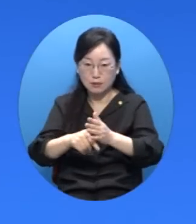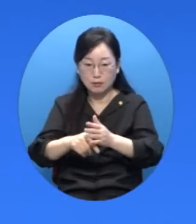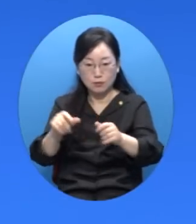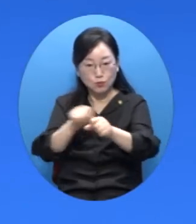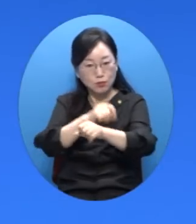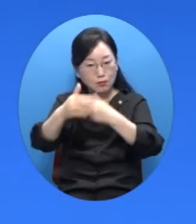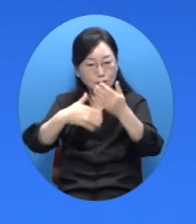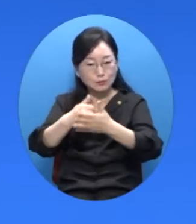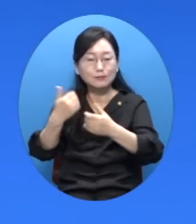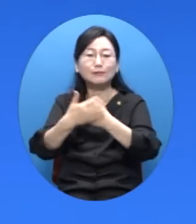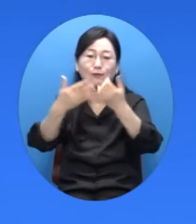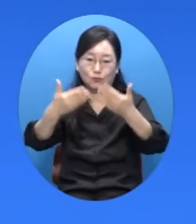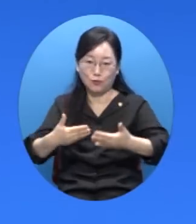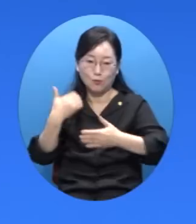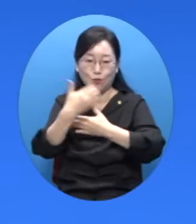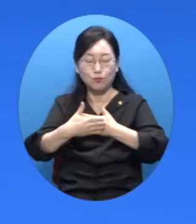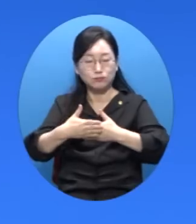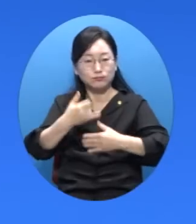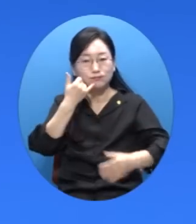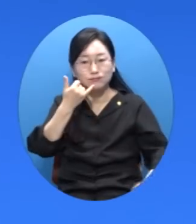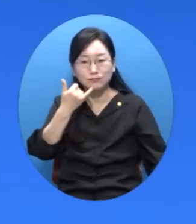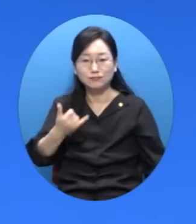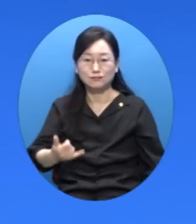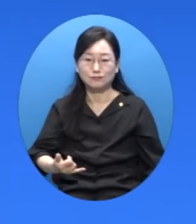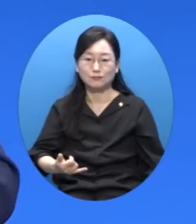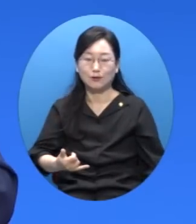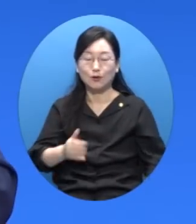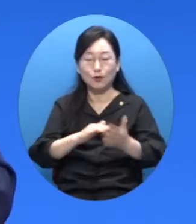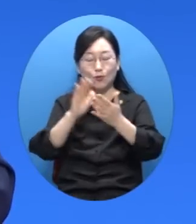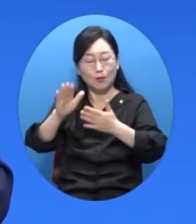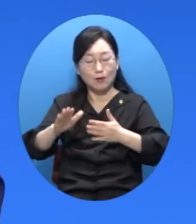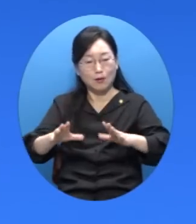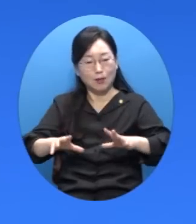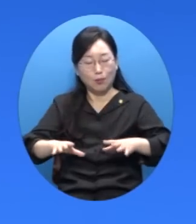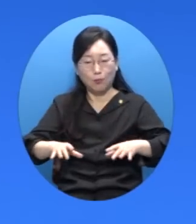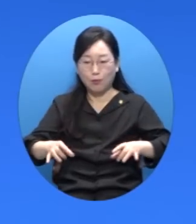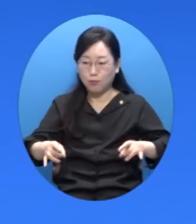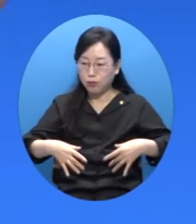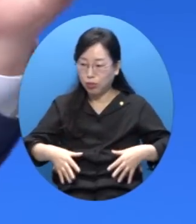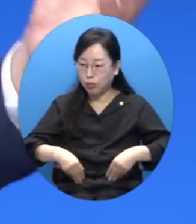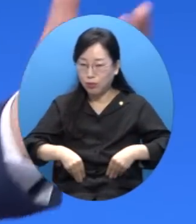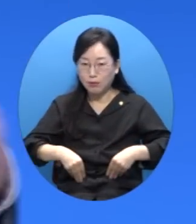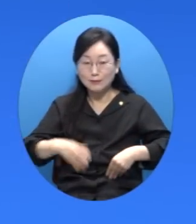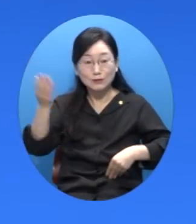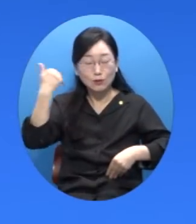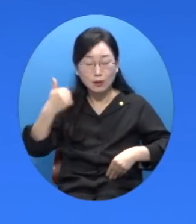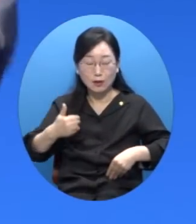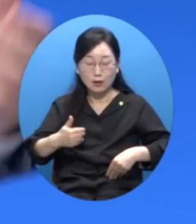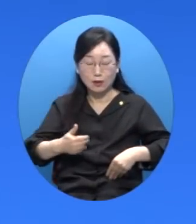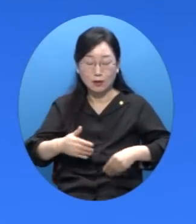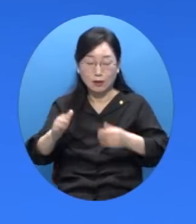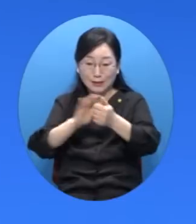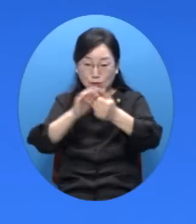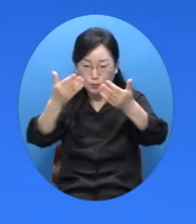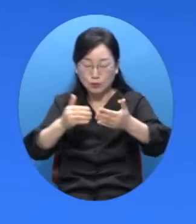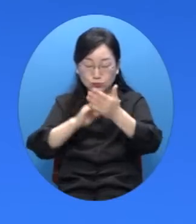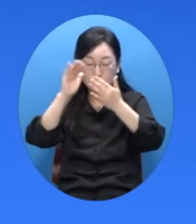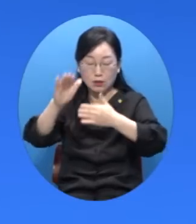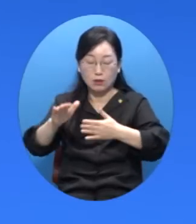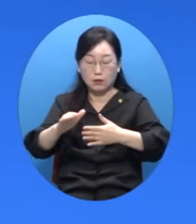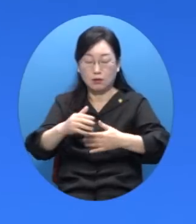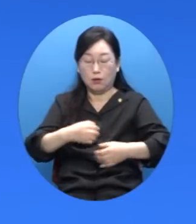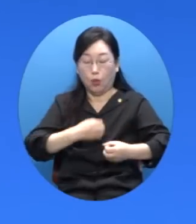시작했습니다. 그래서 96시간 치료받고 나니까 너무 배가 고프더래요. 그전에는 저 받을 때는 막 토해고 뭐 아무도 먹지